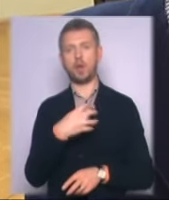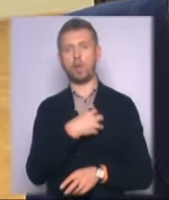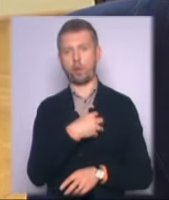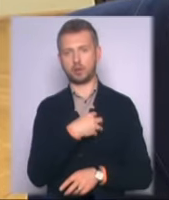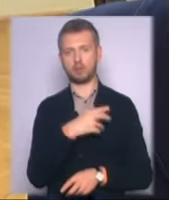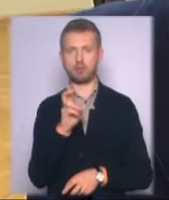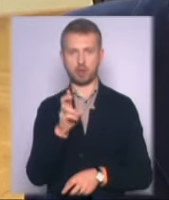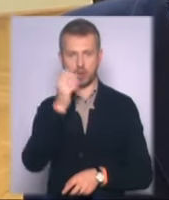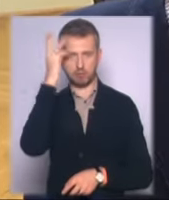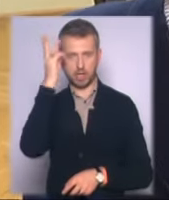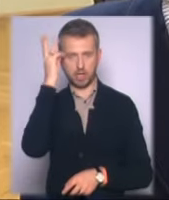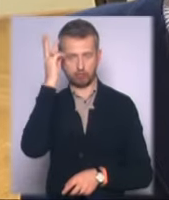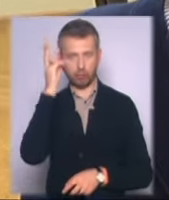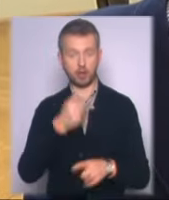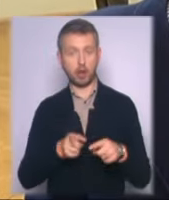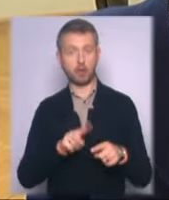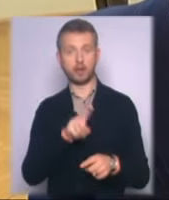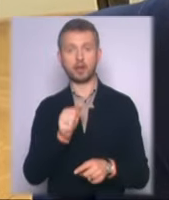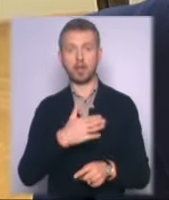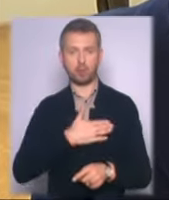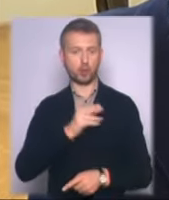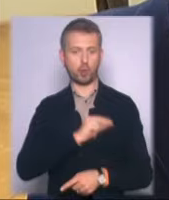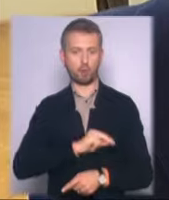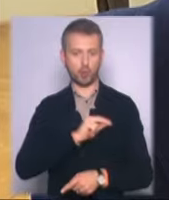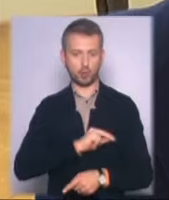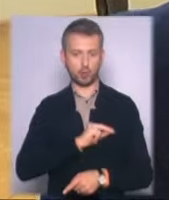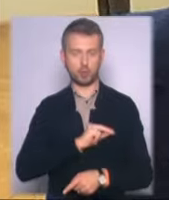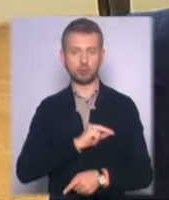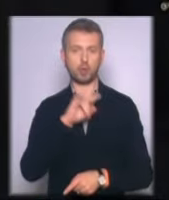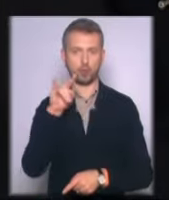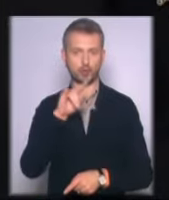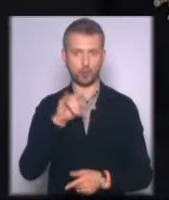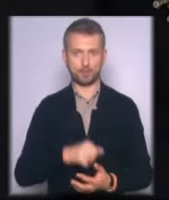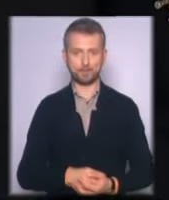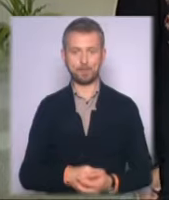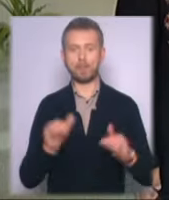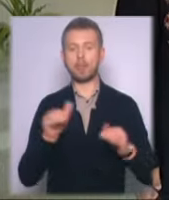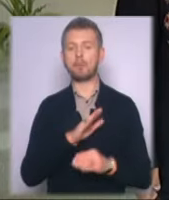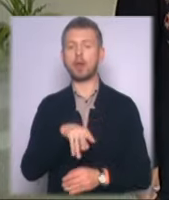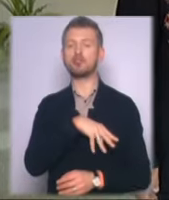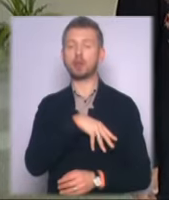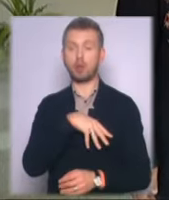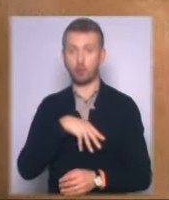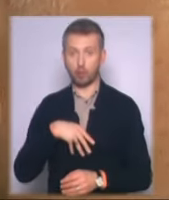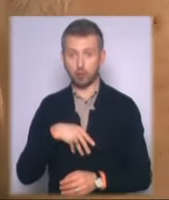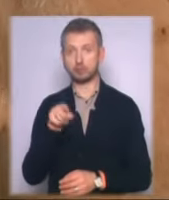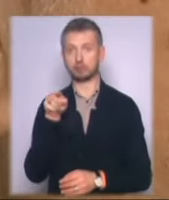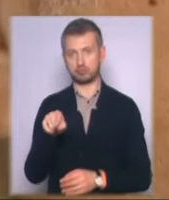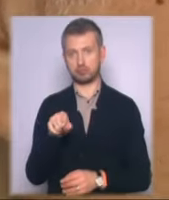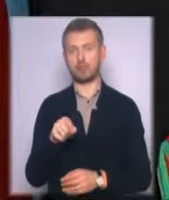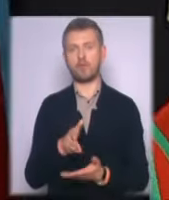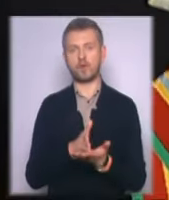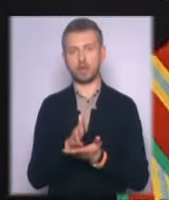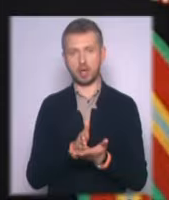Богдана Хмельницького. Оце за мою роботу льотчиком. Не менше нагороди на грудях цього ветерана Рафаїл